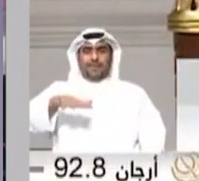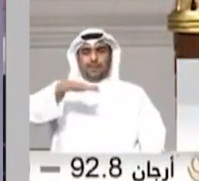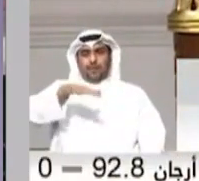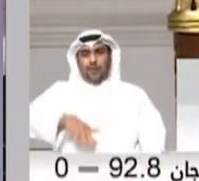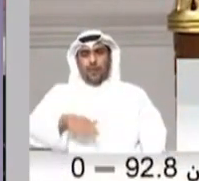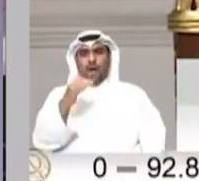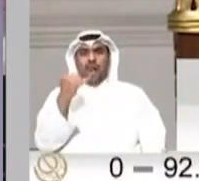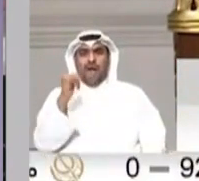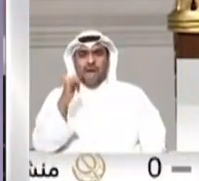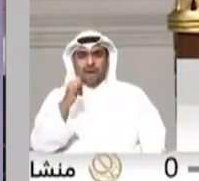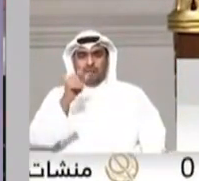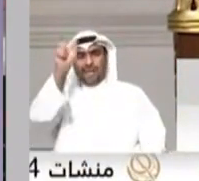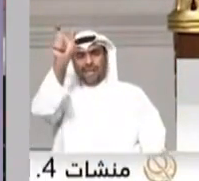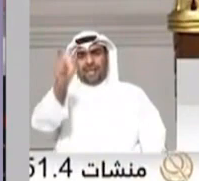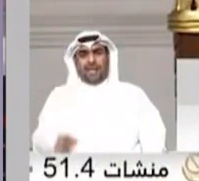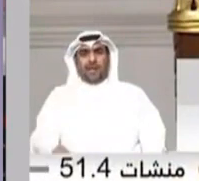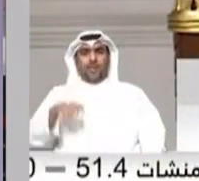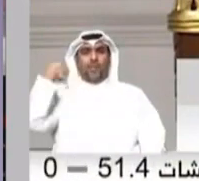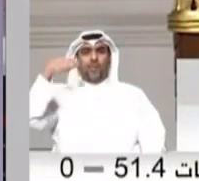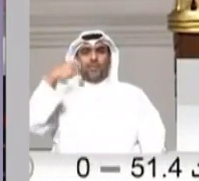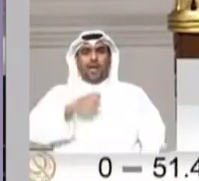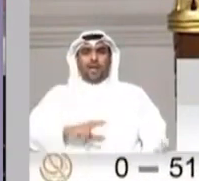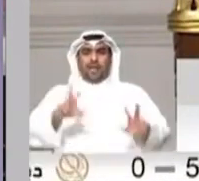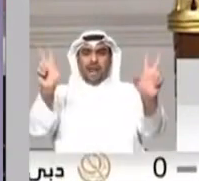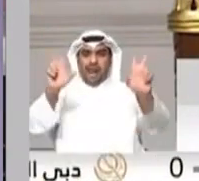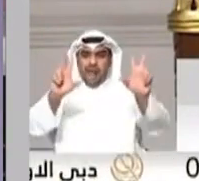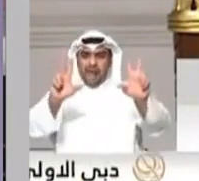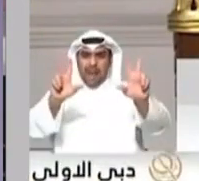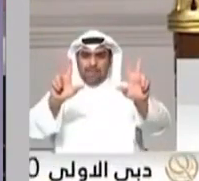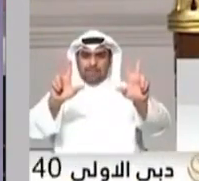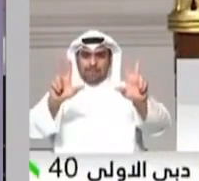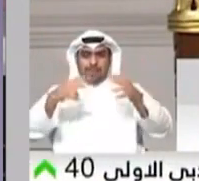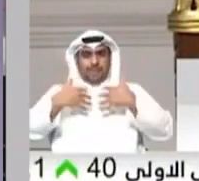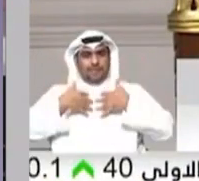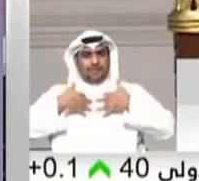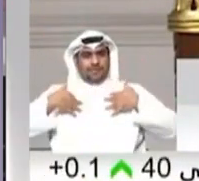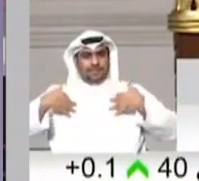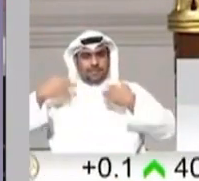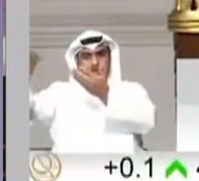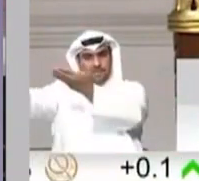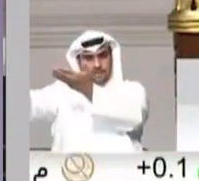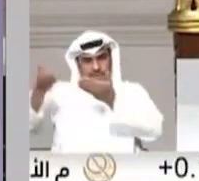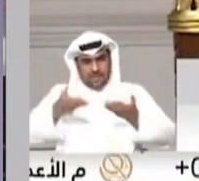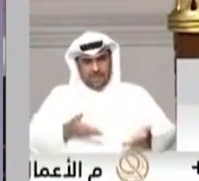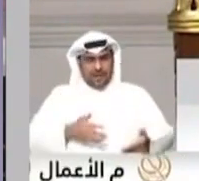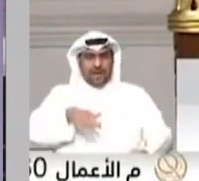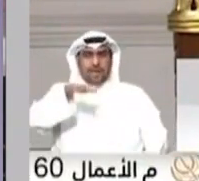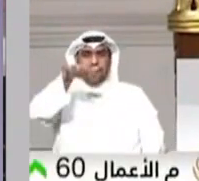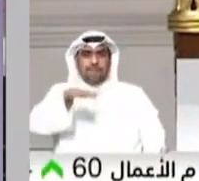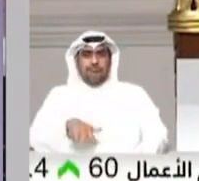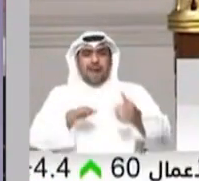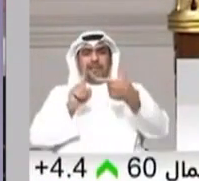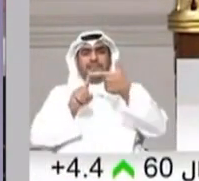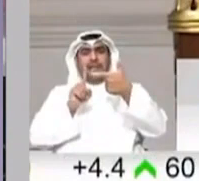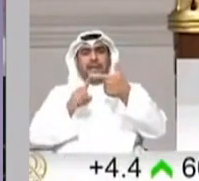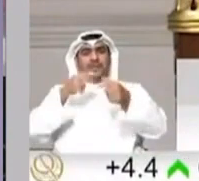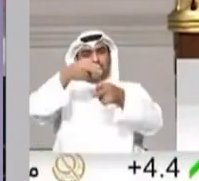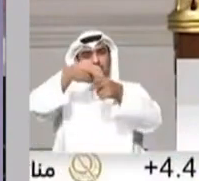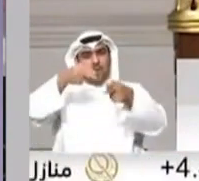مرحبين بالإخوة وزراء الإعلام العرب في بلدهم الثاني دولة